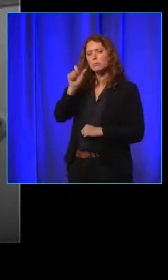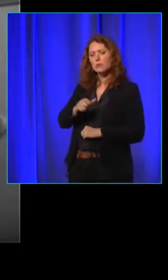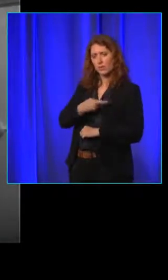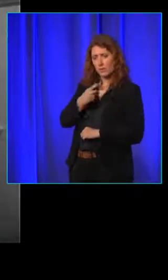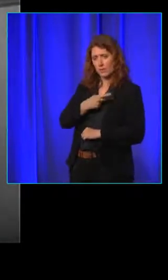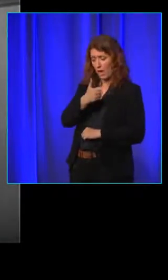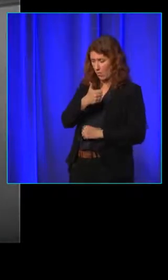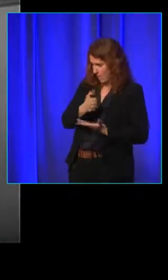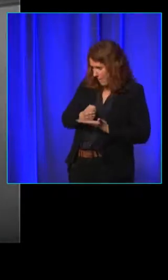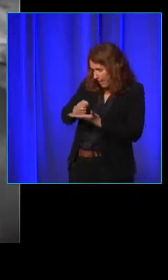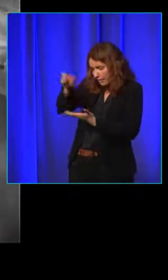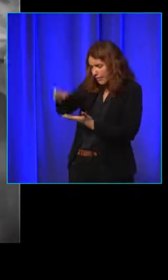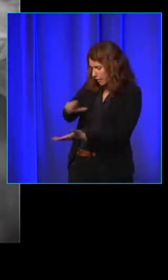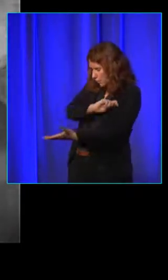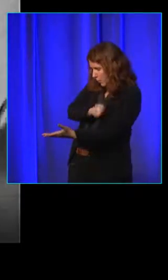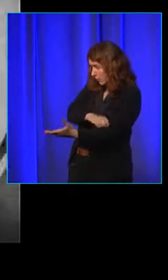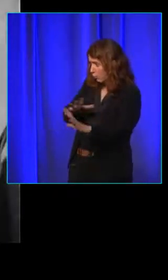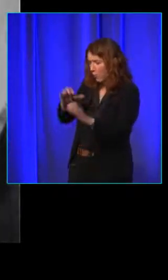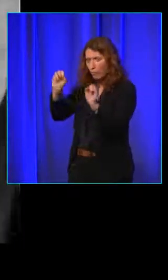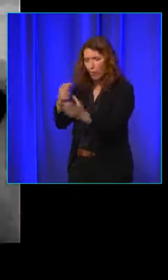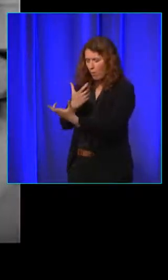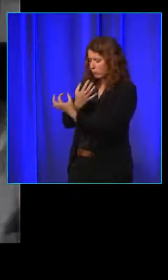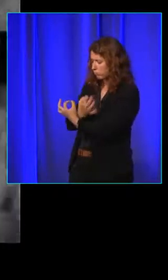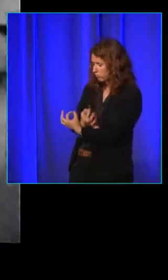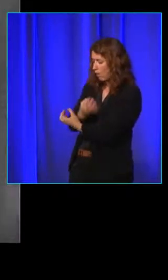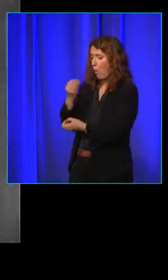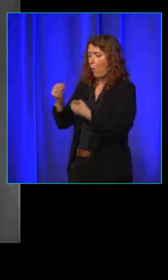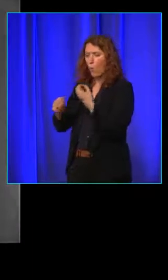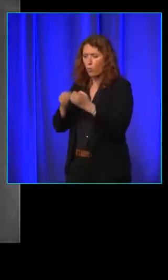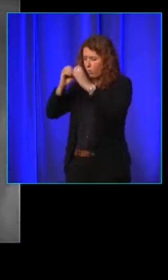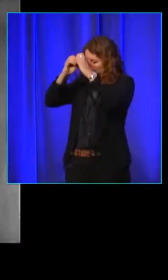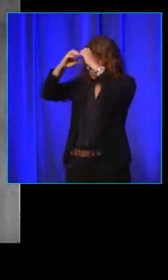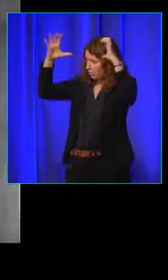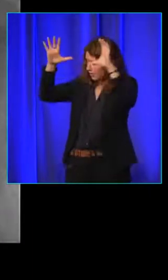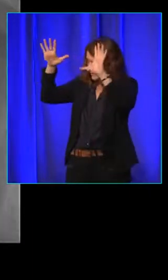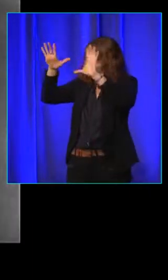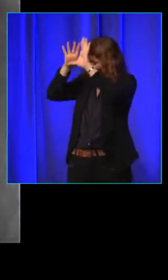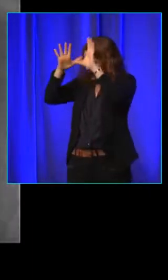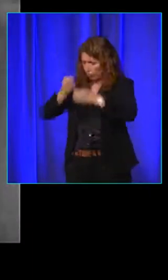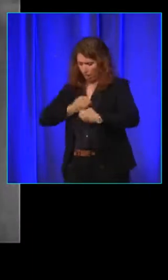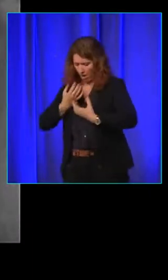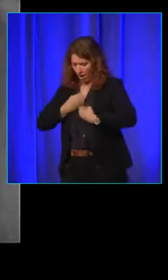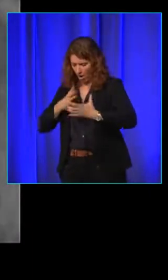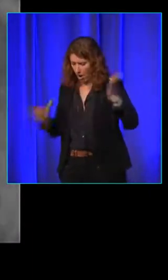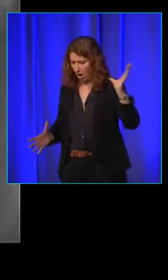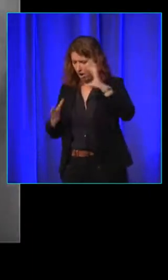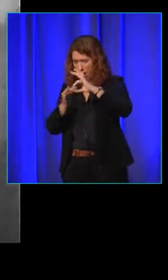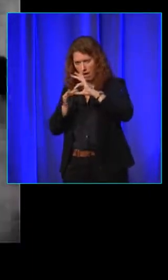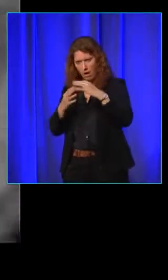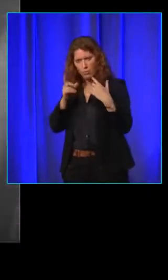aide le sportif à obtenir la relaxation ou l'action de la parole et de l'image mentale est spécialement